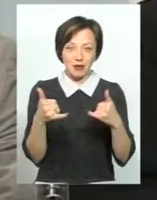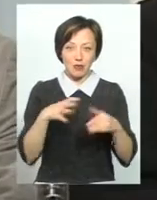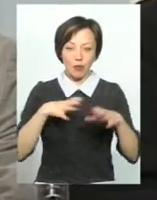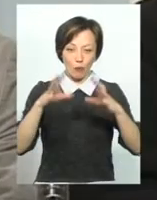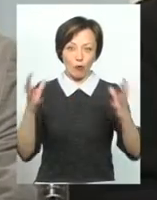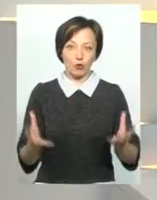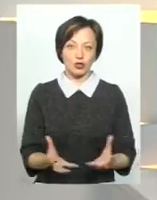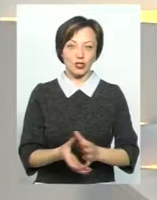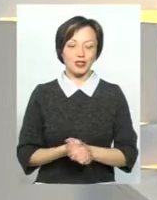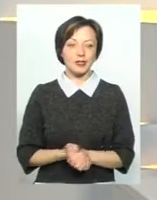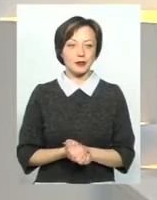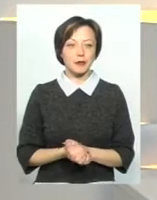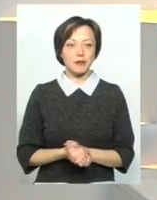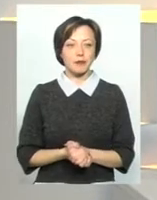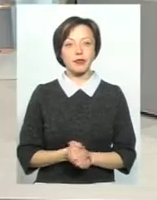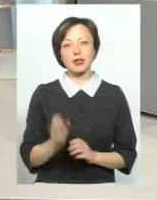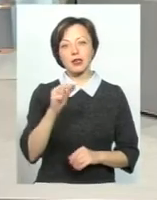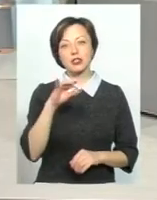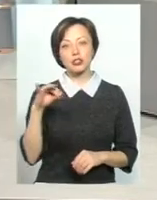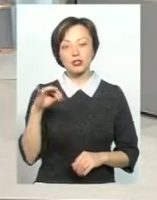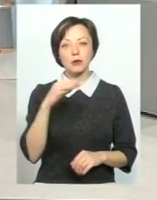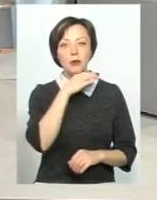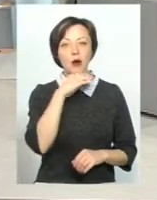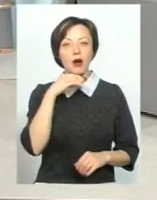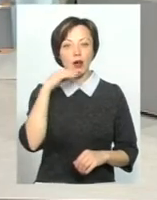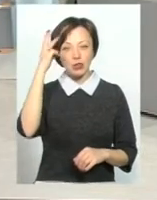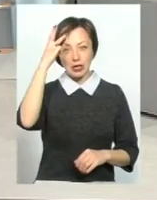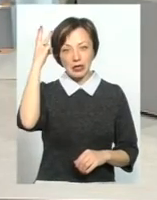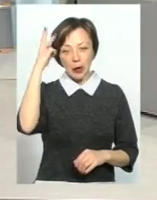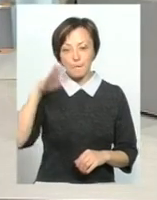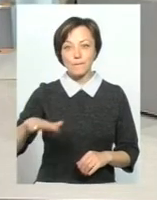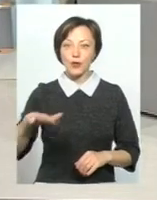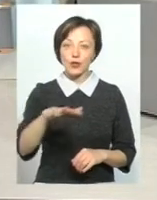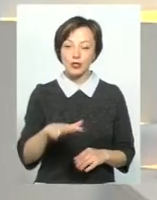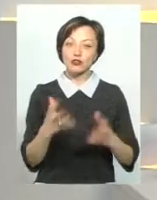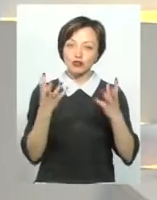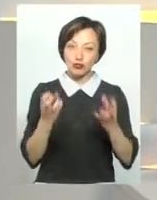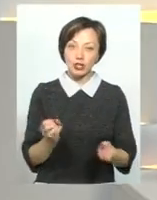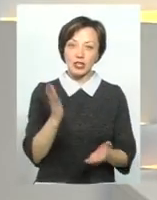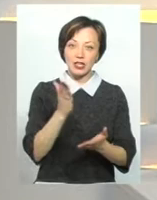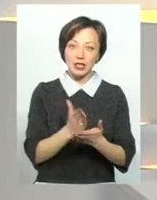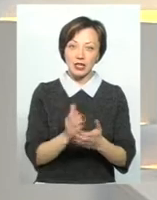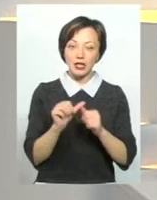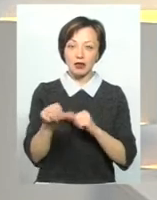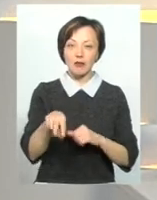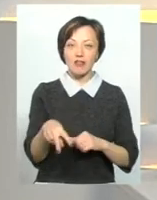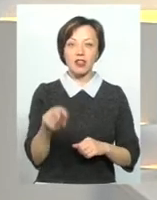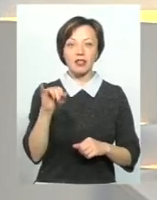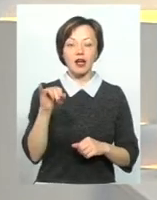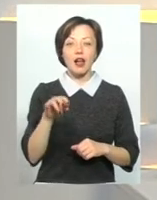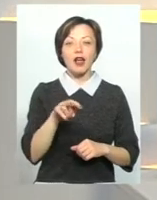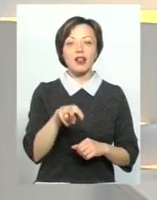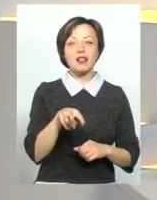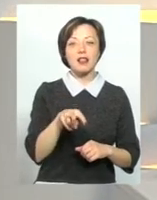бочці. Сергію Платоновичу, а чи багато от на Поділлі, чи взагалі є ще, крім Івана Леонідовича, на Поділлі ще